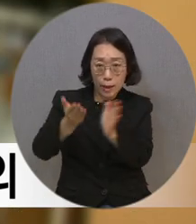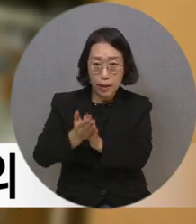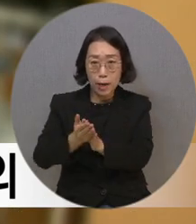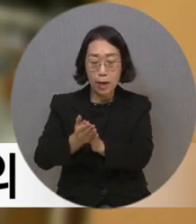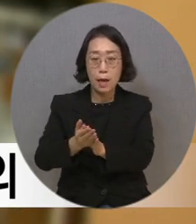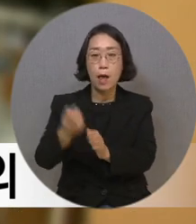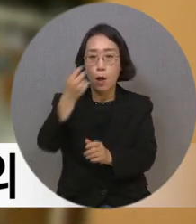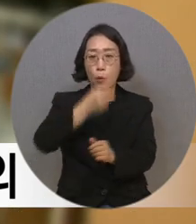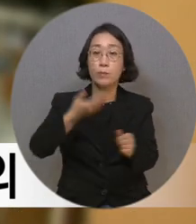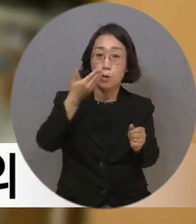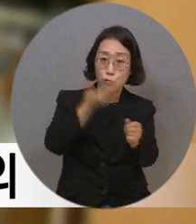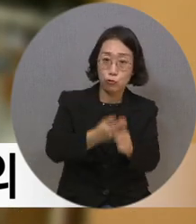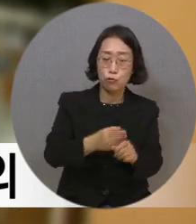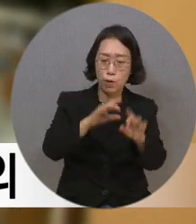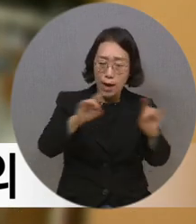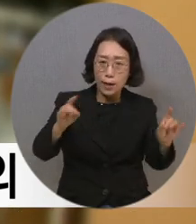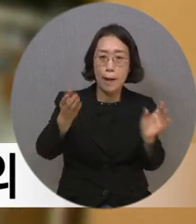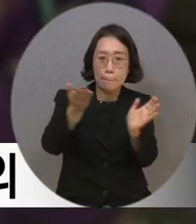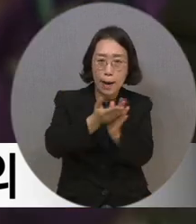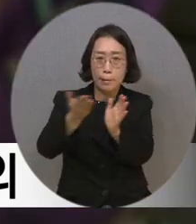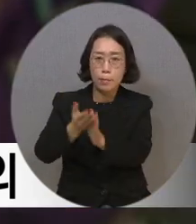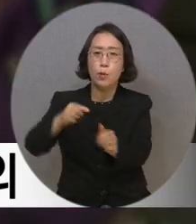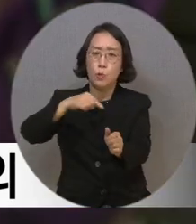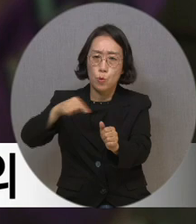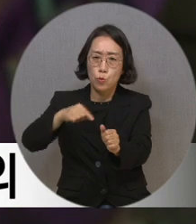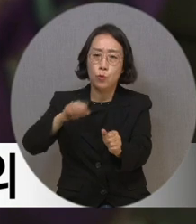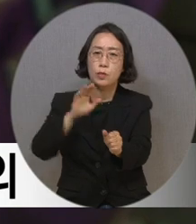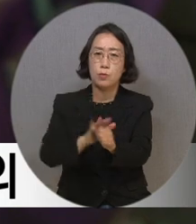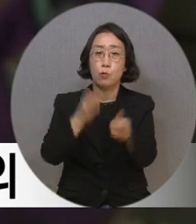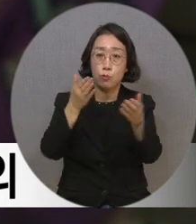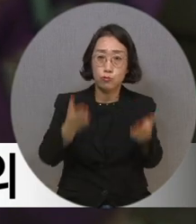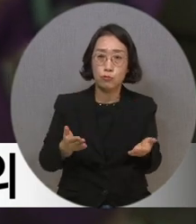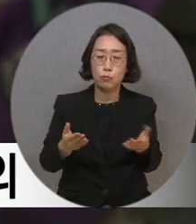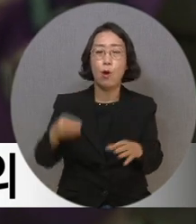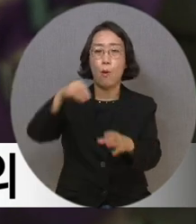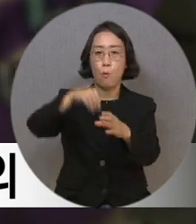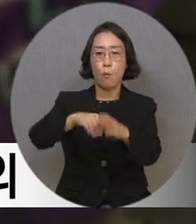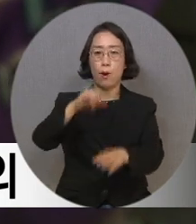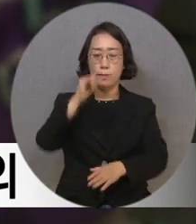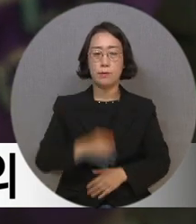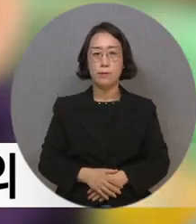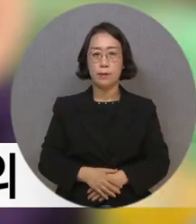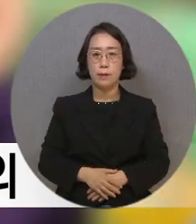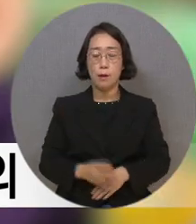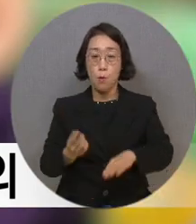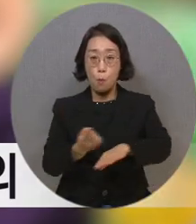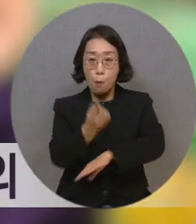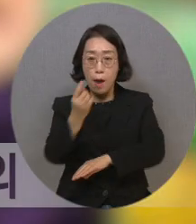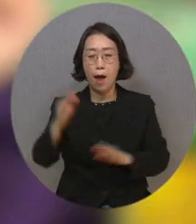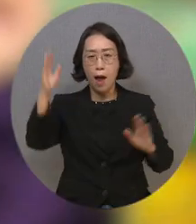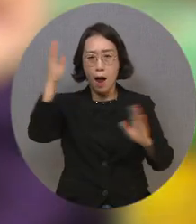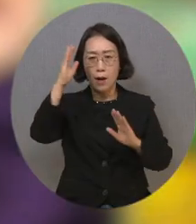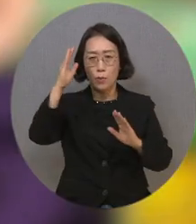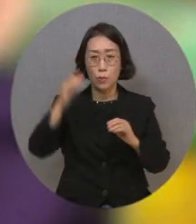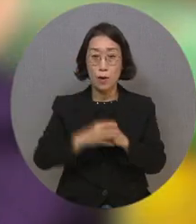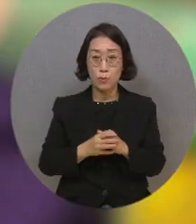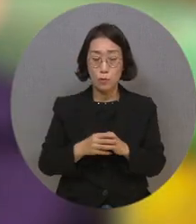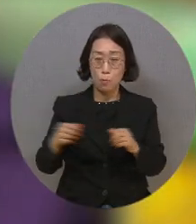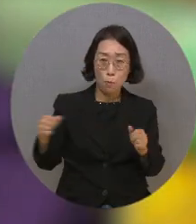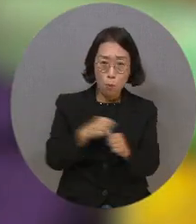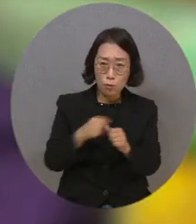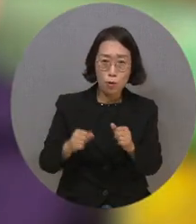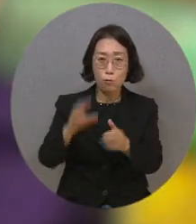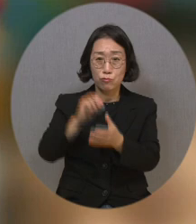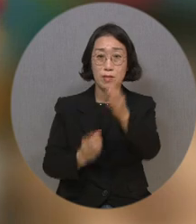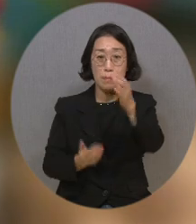실시하도록 해 개인별 맞춤형 교육을 지원받도록 하는 내용도 포함됐습니다. 이외에도 학교폭력 조사와 상담